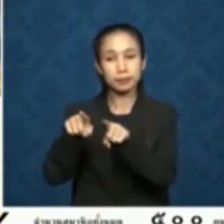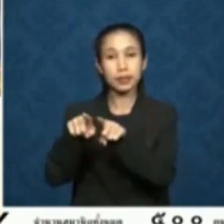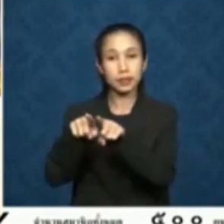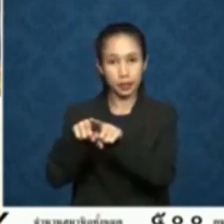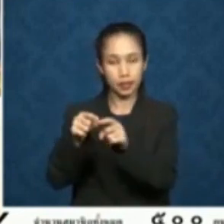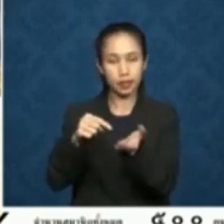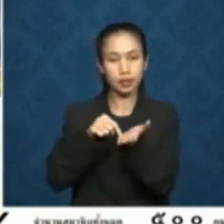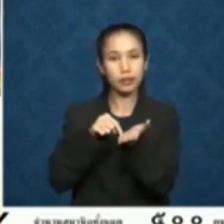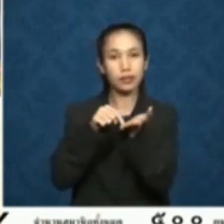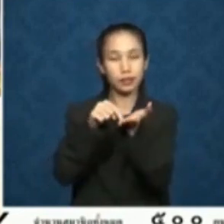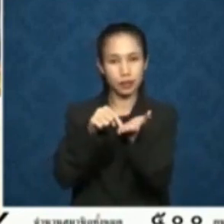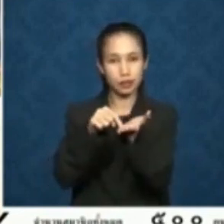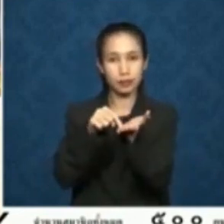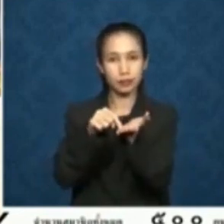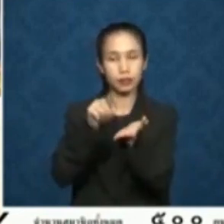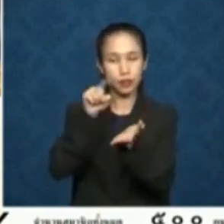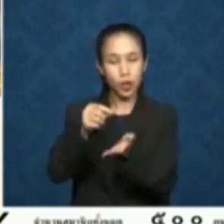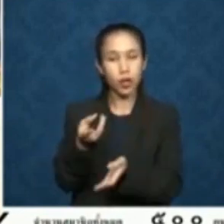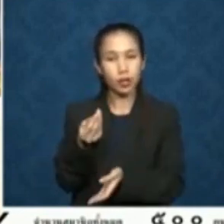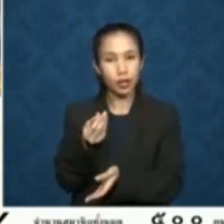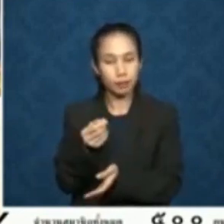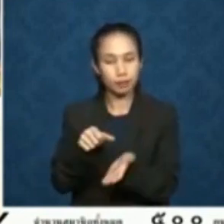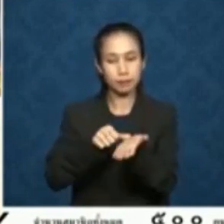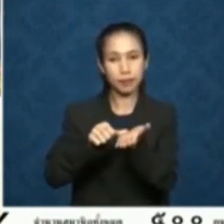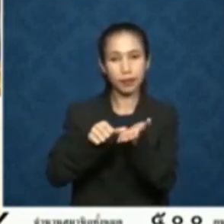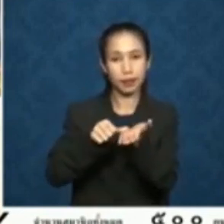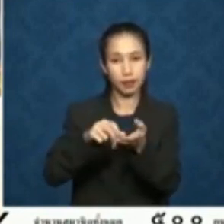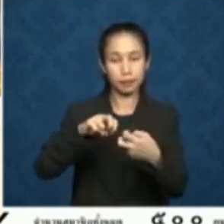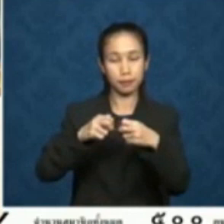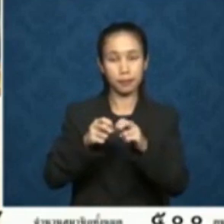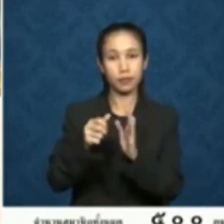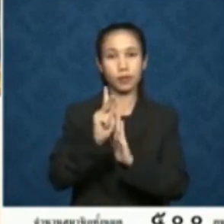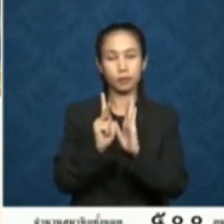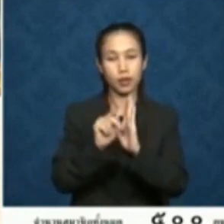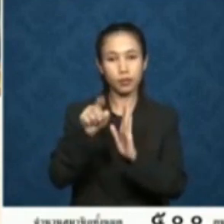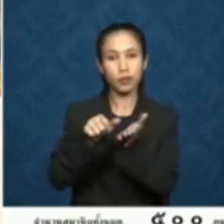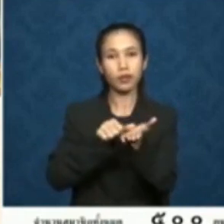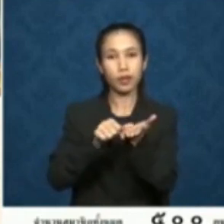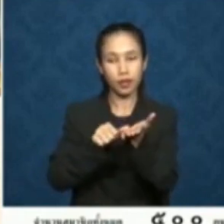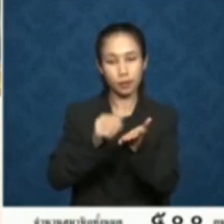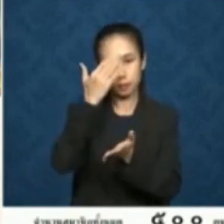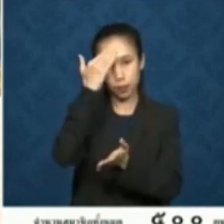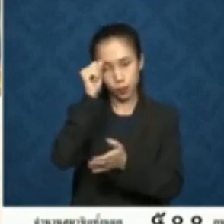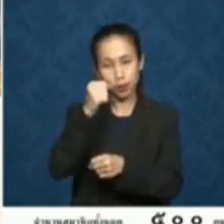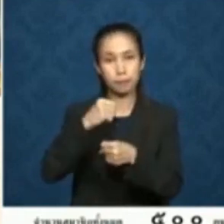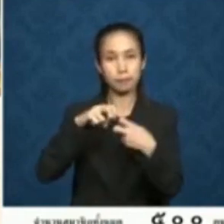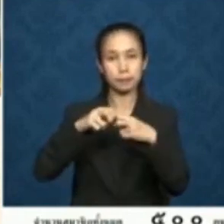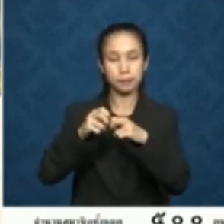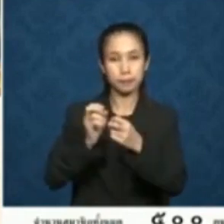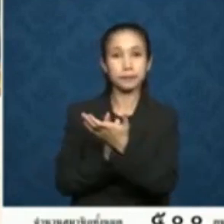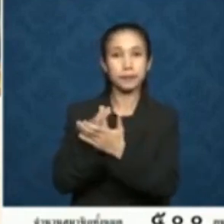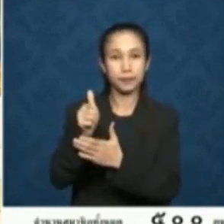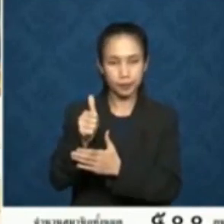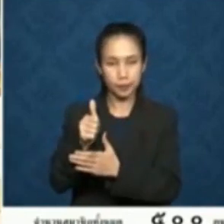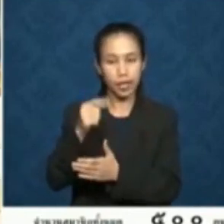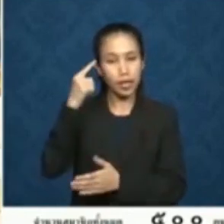ครับว่าเป็นพระบัญญัติที่ต้องรีบดำเนินการนะครับเพื่อที่จะให้บรรลุผลตามที่ทุ